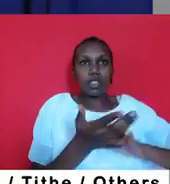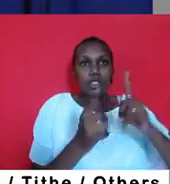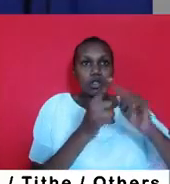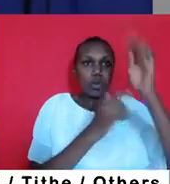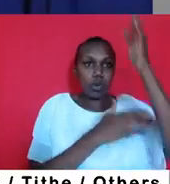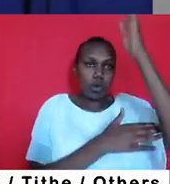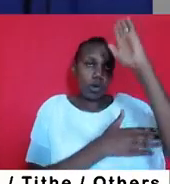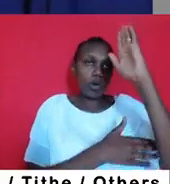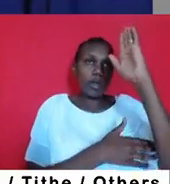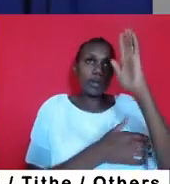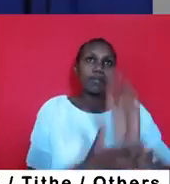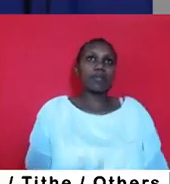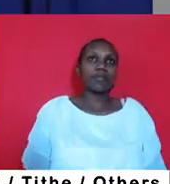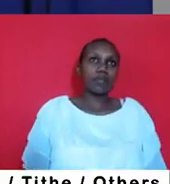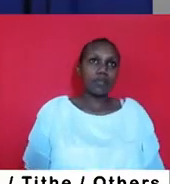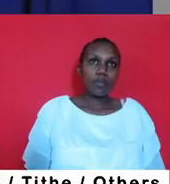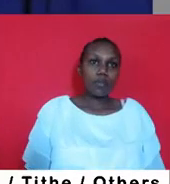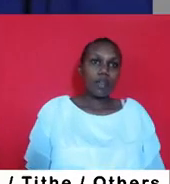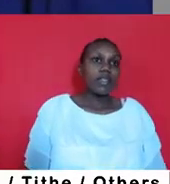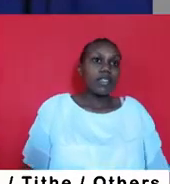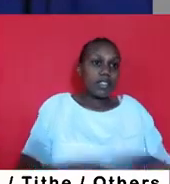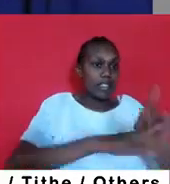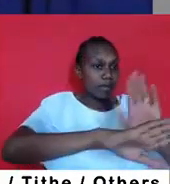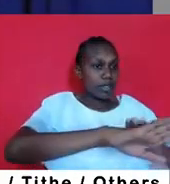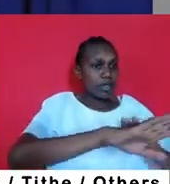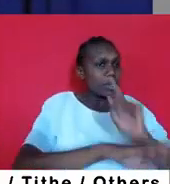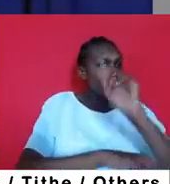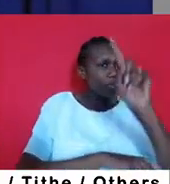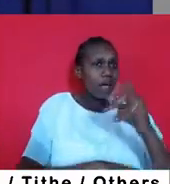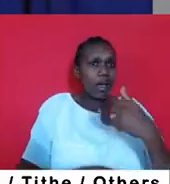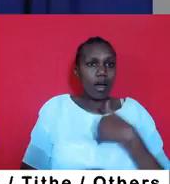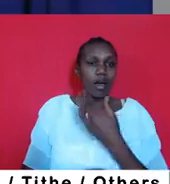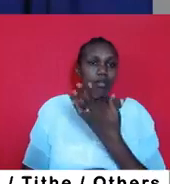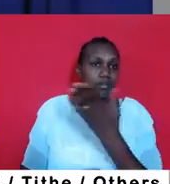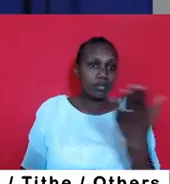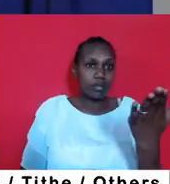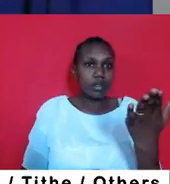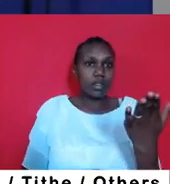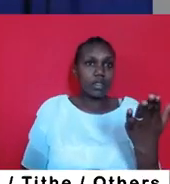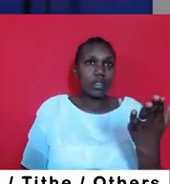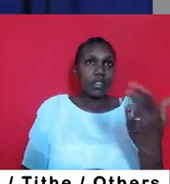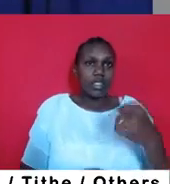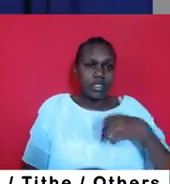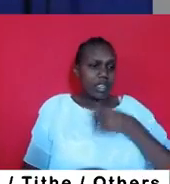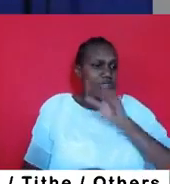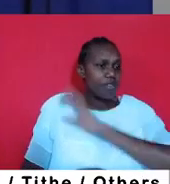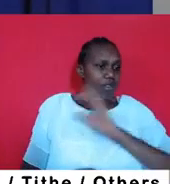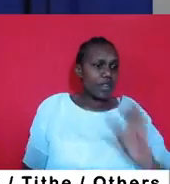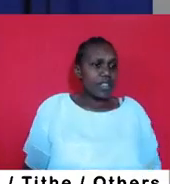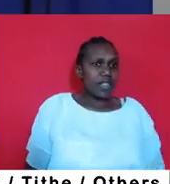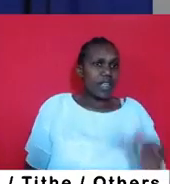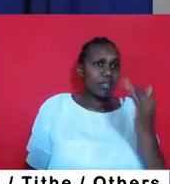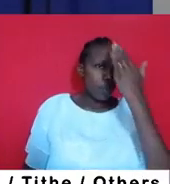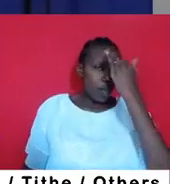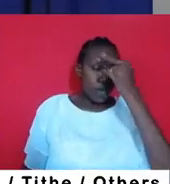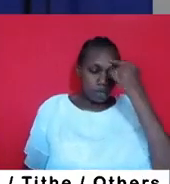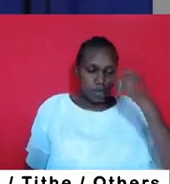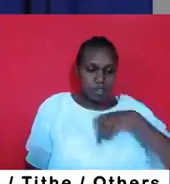Mungu. Na ni vizuri kujiuliza, mimi naitwa Mkristo sababu